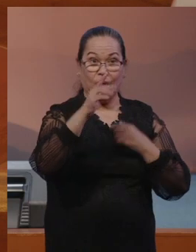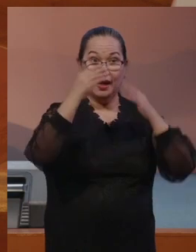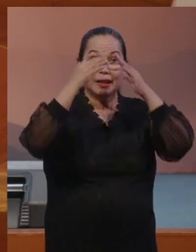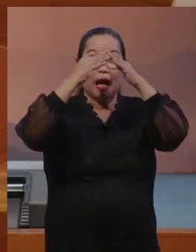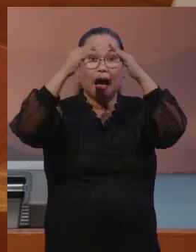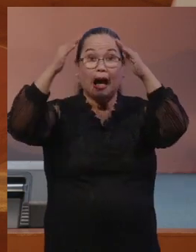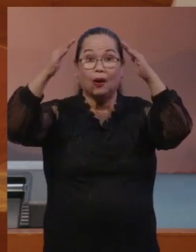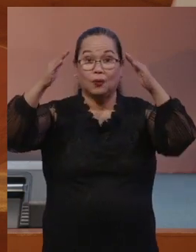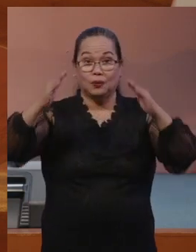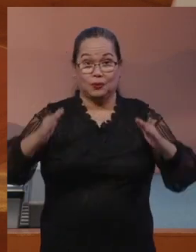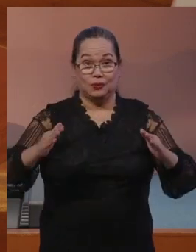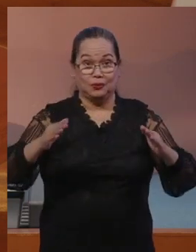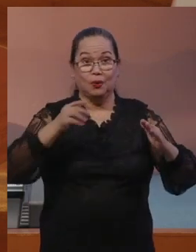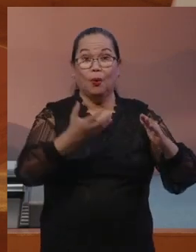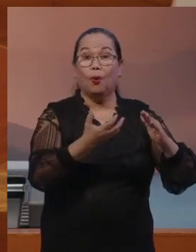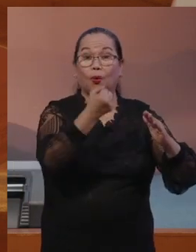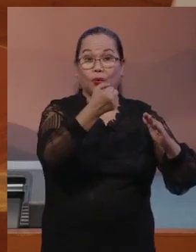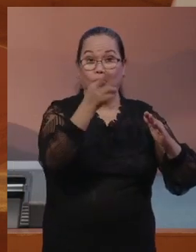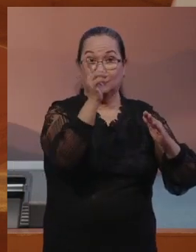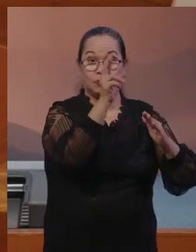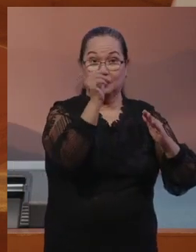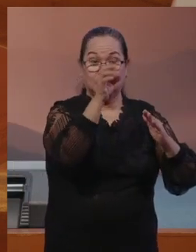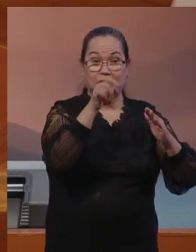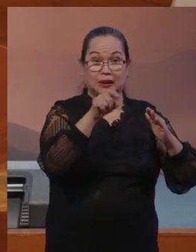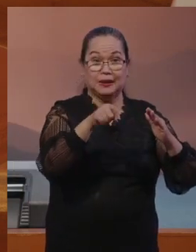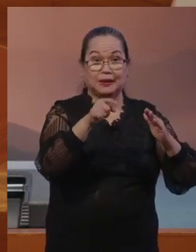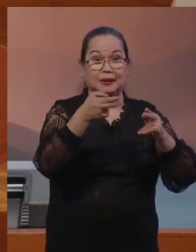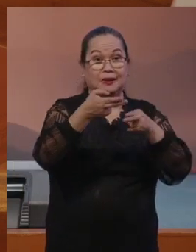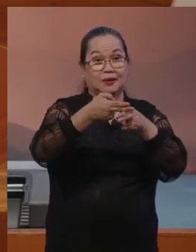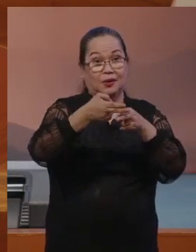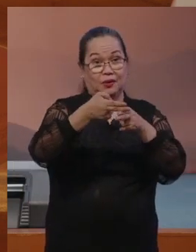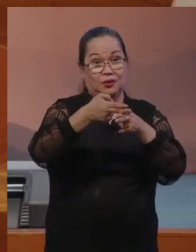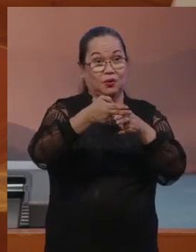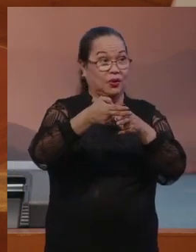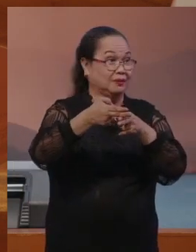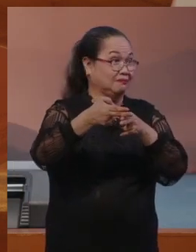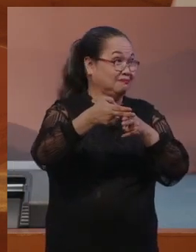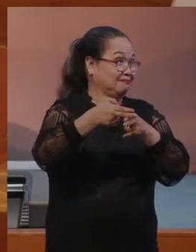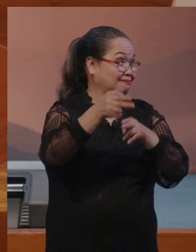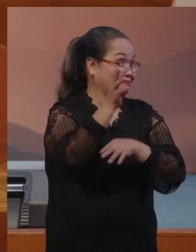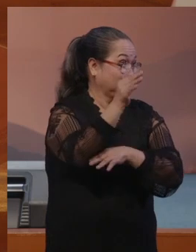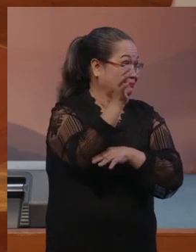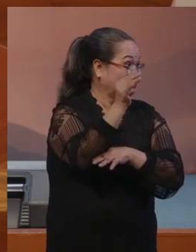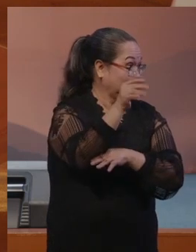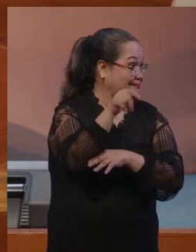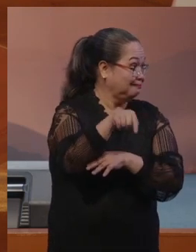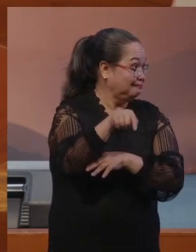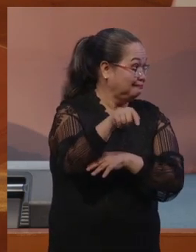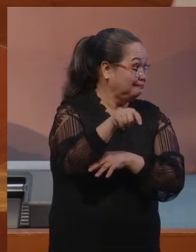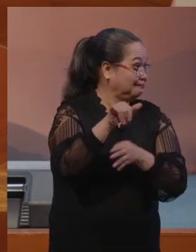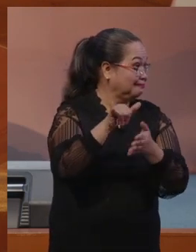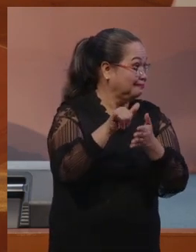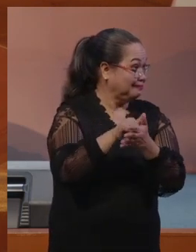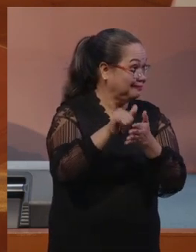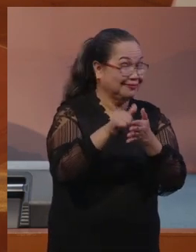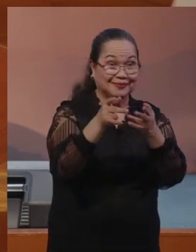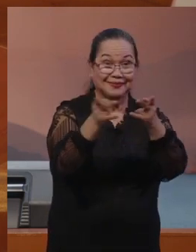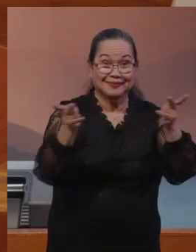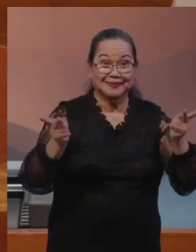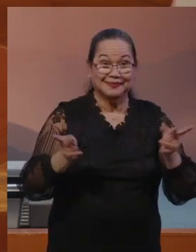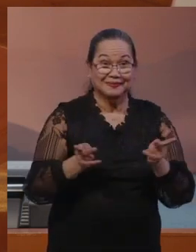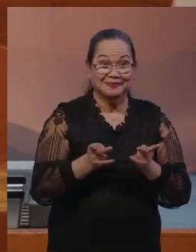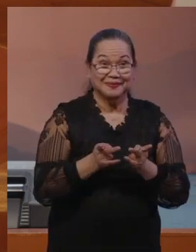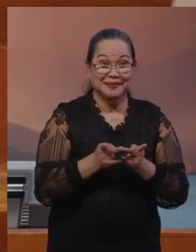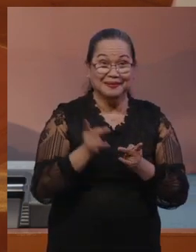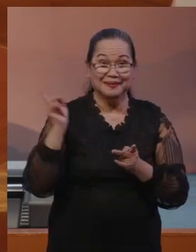bahay ng panandaliang aliwan. Yun na po ang pinakamagandang